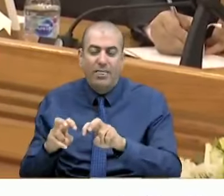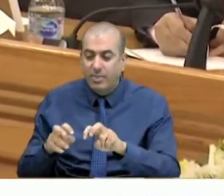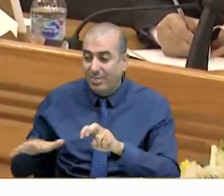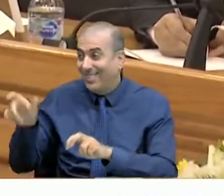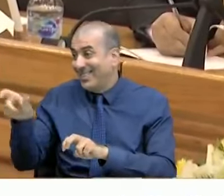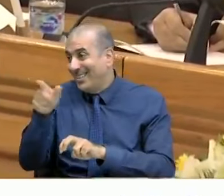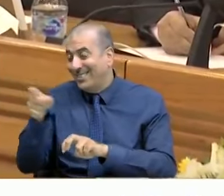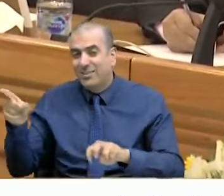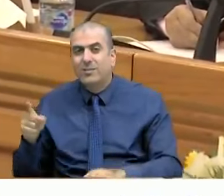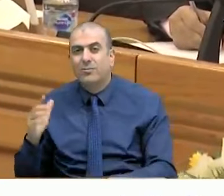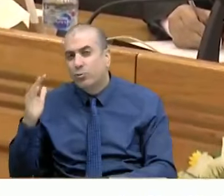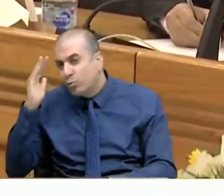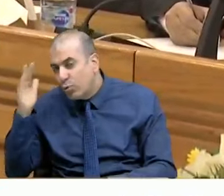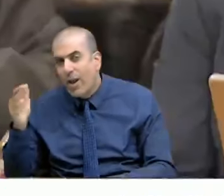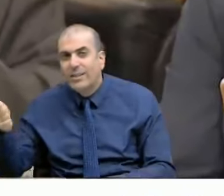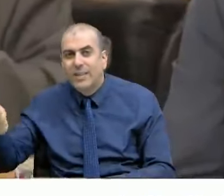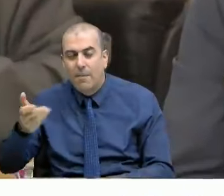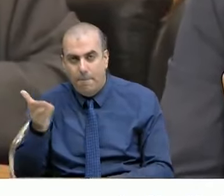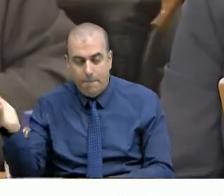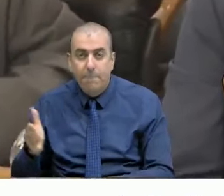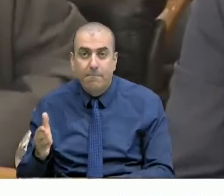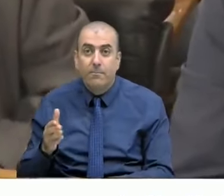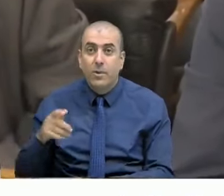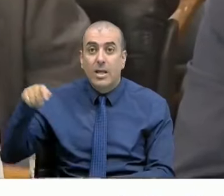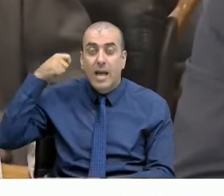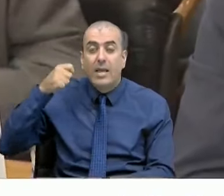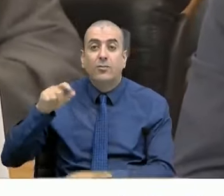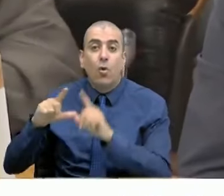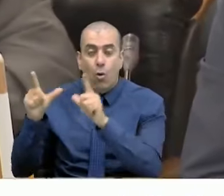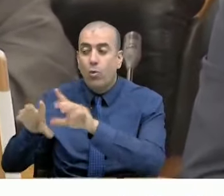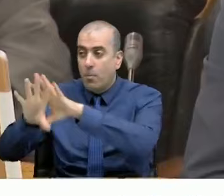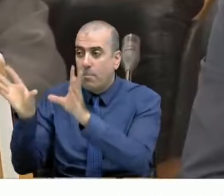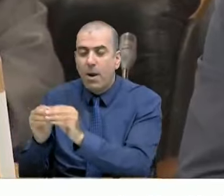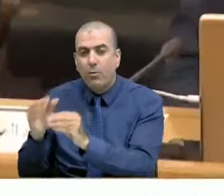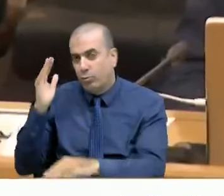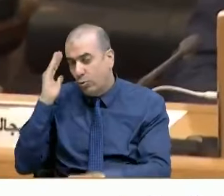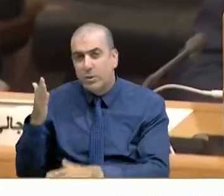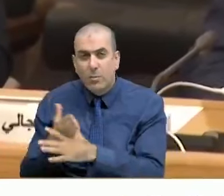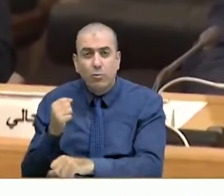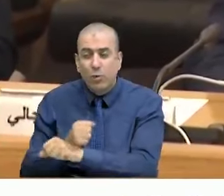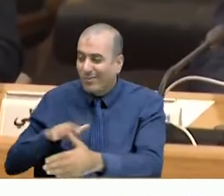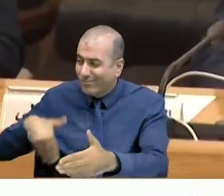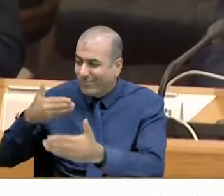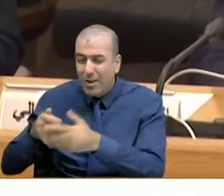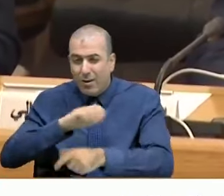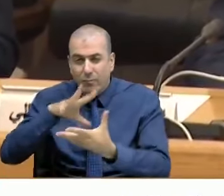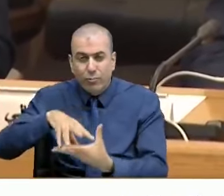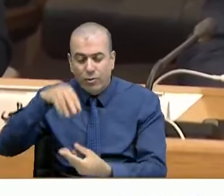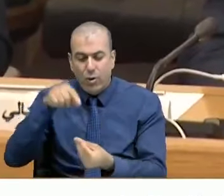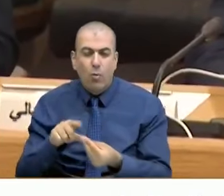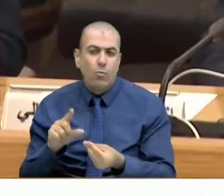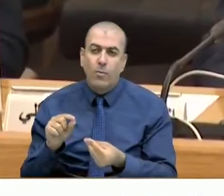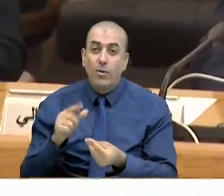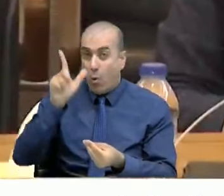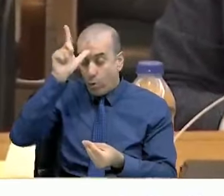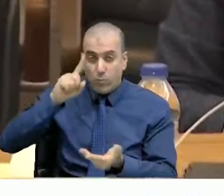واستراتيجيات لتطوير القطاع العام وجهود رئيسي واعضاء اللجنه الاداريه في المجلس لجهودهم المبذوله مؤكدا ان الاردن يجري